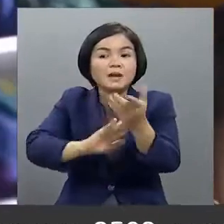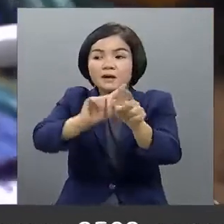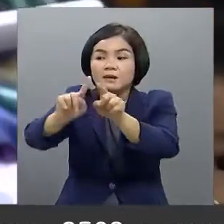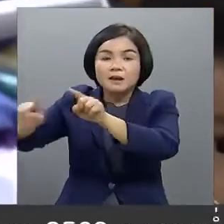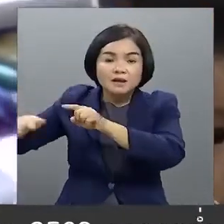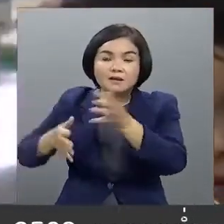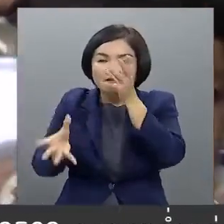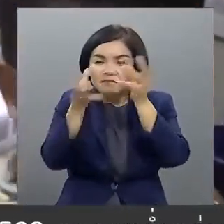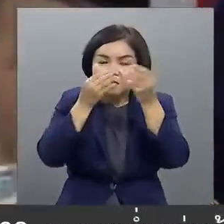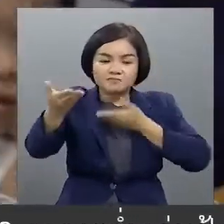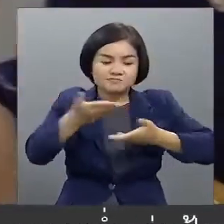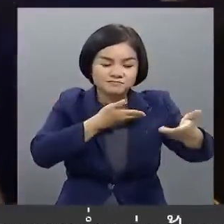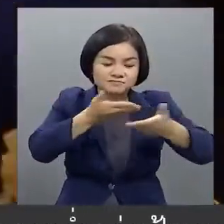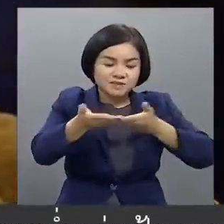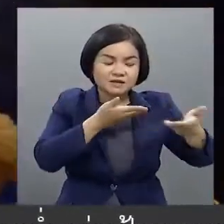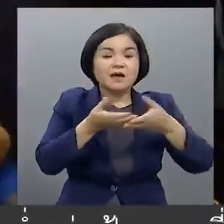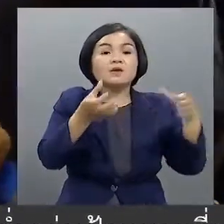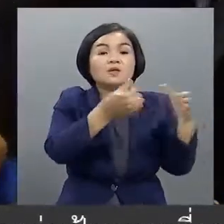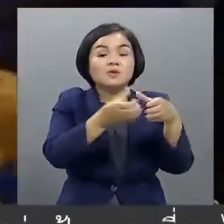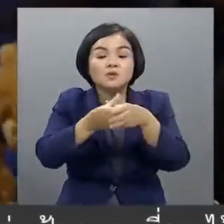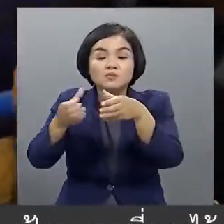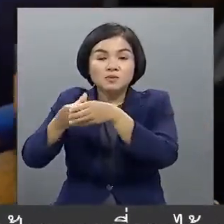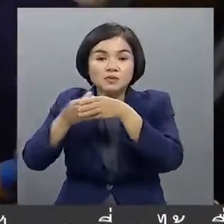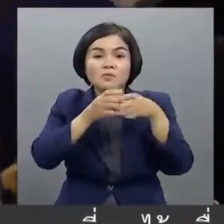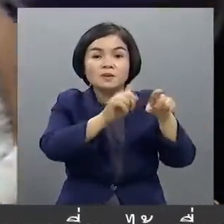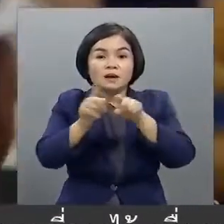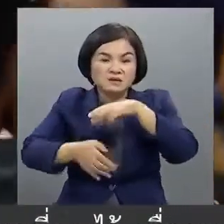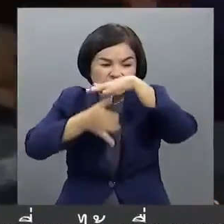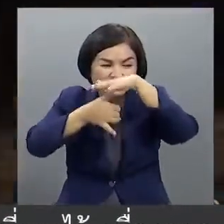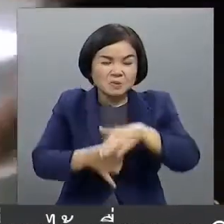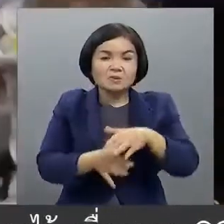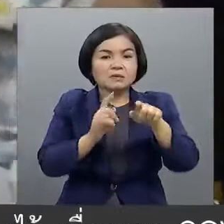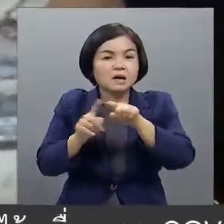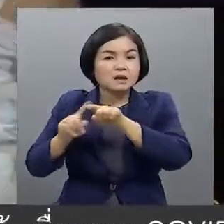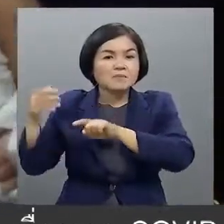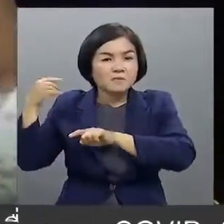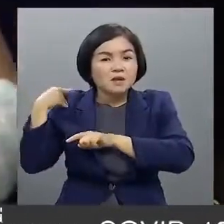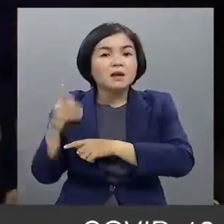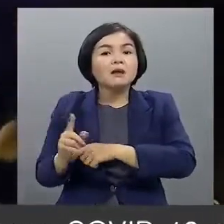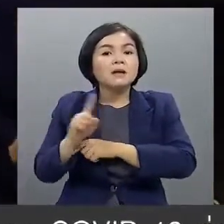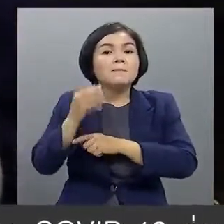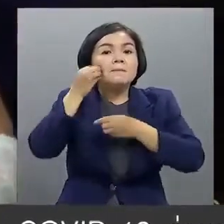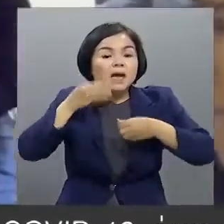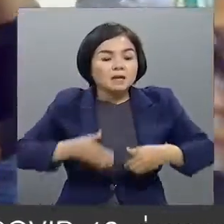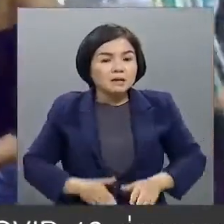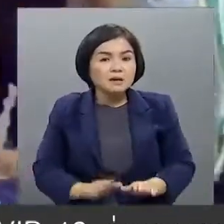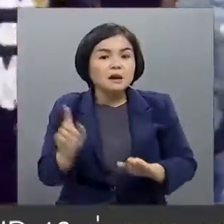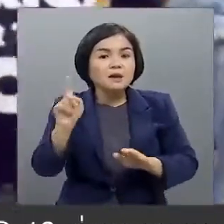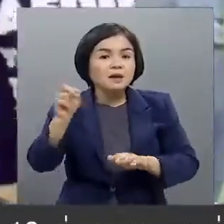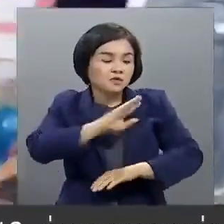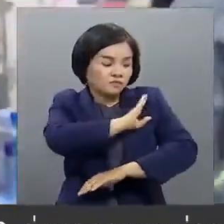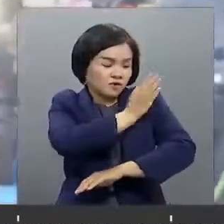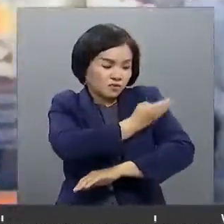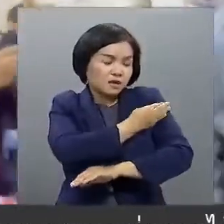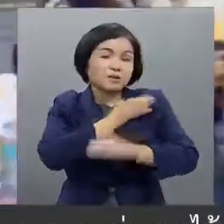มไปกับกลุ่มคนที่ได้รับผลจากการถูกเลือกปฏิบัติซึ่งหนึ่งในนั้นคือบ้านเกิดแดนพันเกาะประเทศฟิลิปปินส์ที่กลุ่มเ